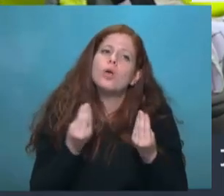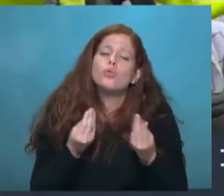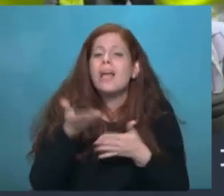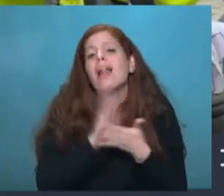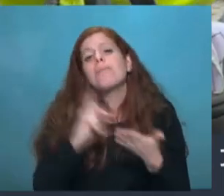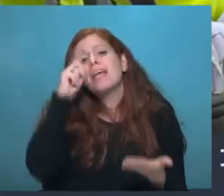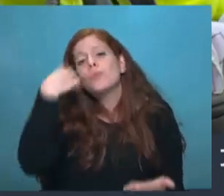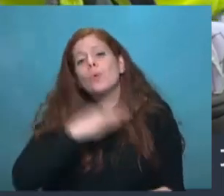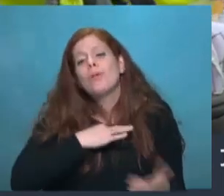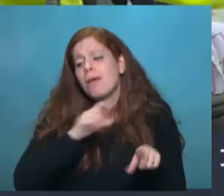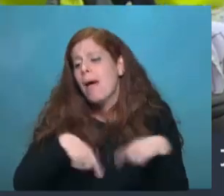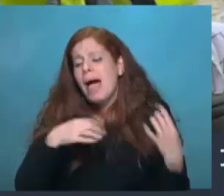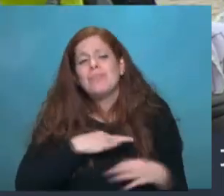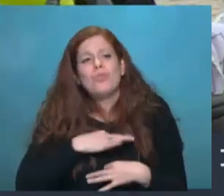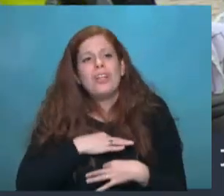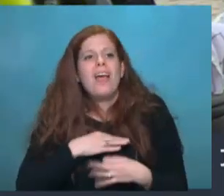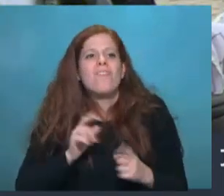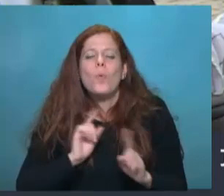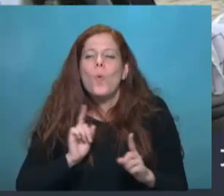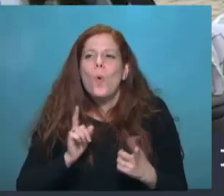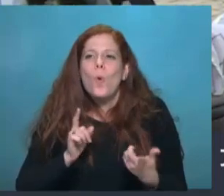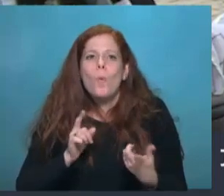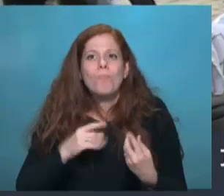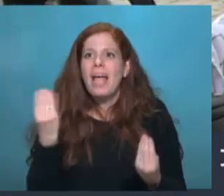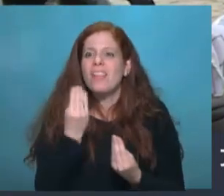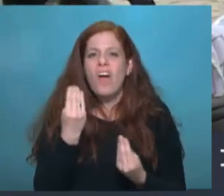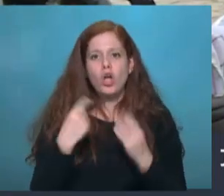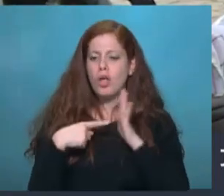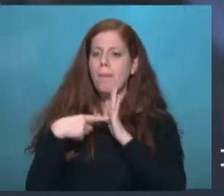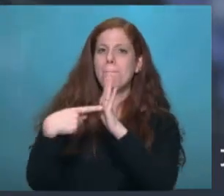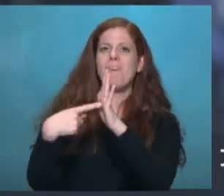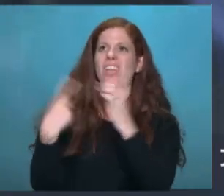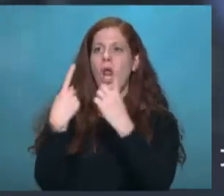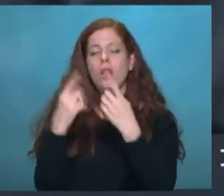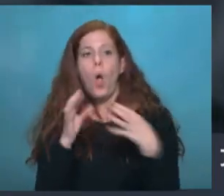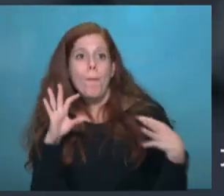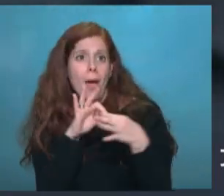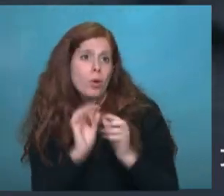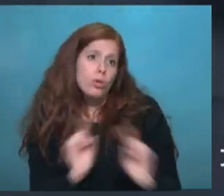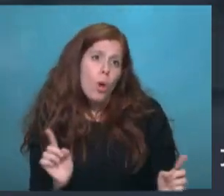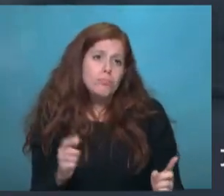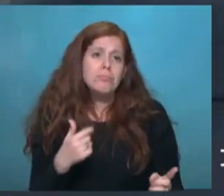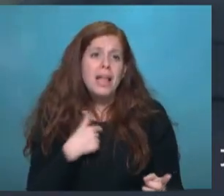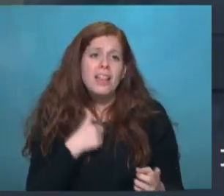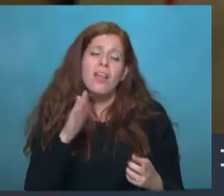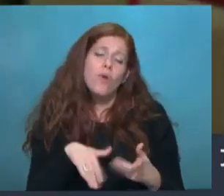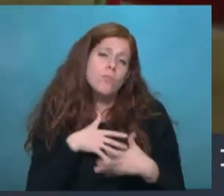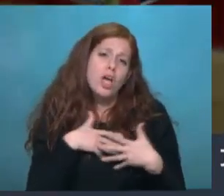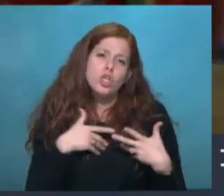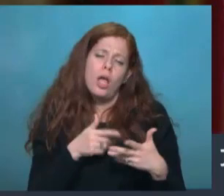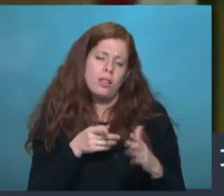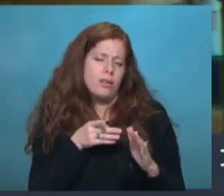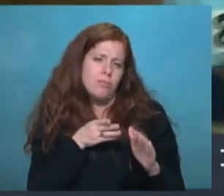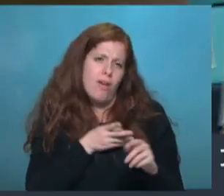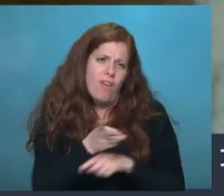חלק מהחיים שלי, אבל הוא לא... הדבר שמבדל אותי הוא מחבר אותי. אני לפחות הפקעתי את החומה הזאת. איפה יהיה